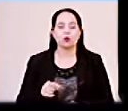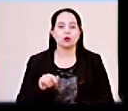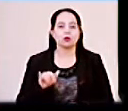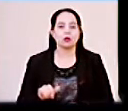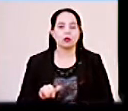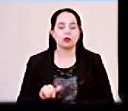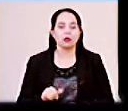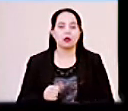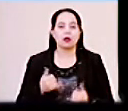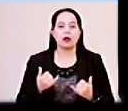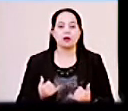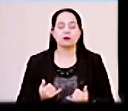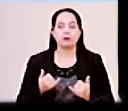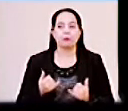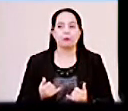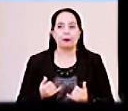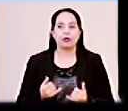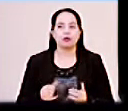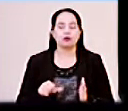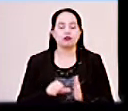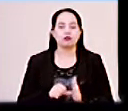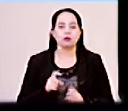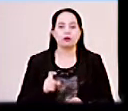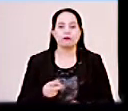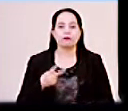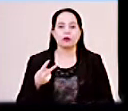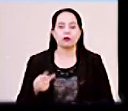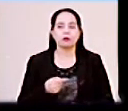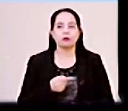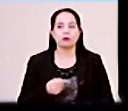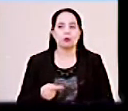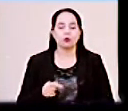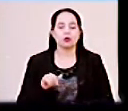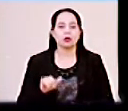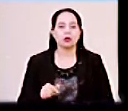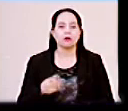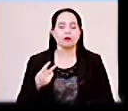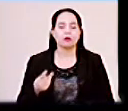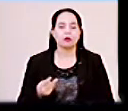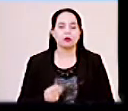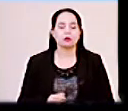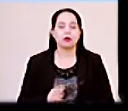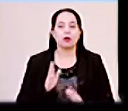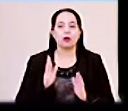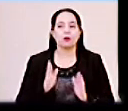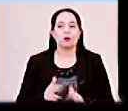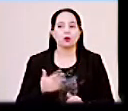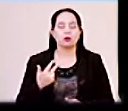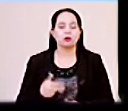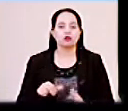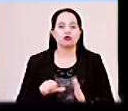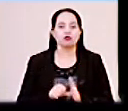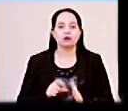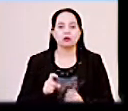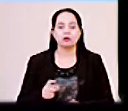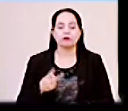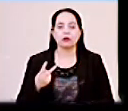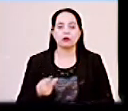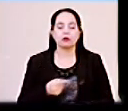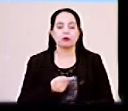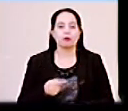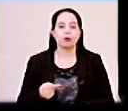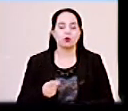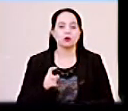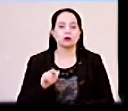y. А теперь 6х квадрат минус y квадрат будет 36х квадрат